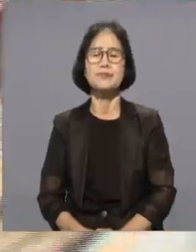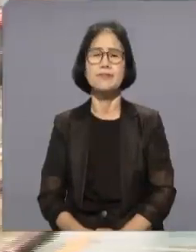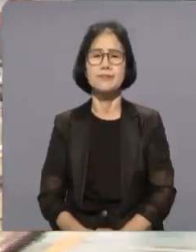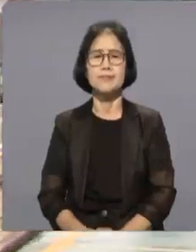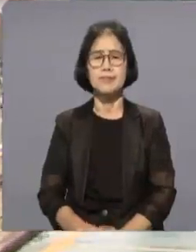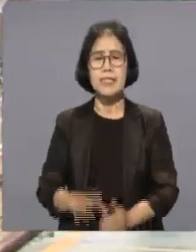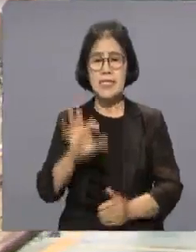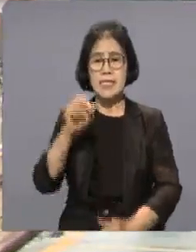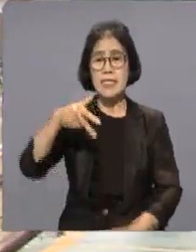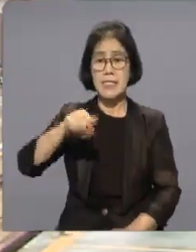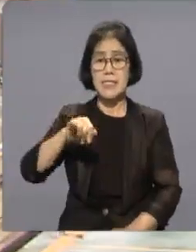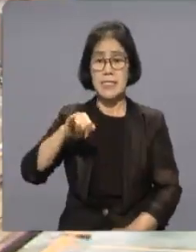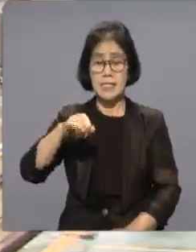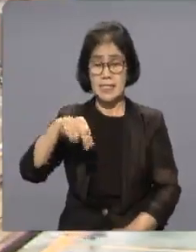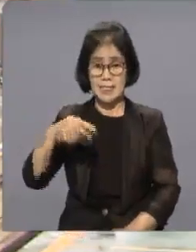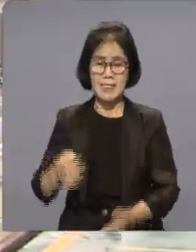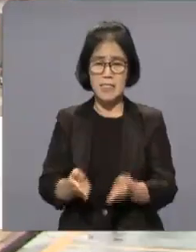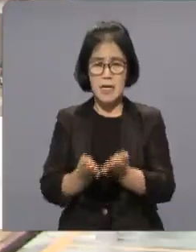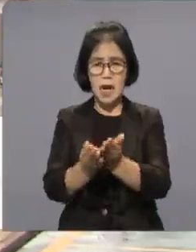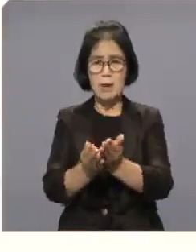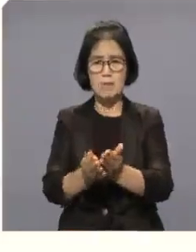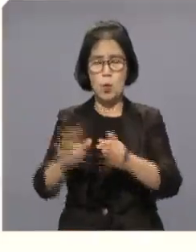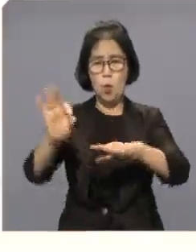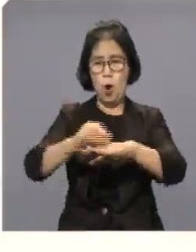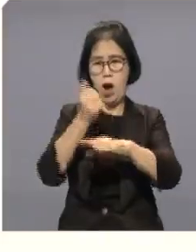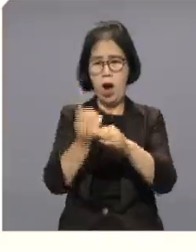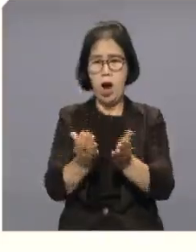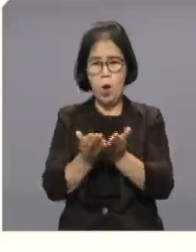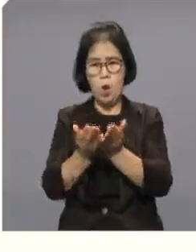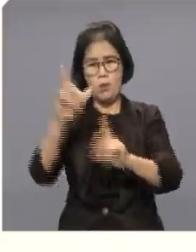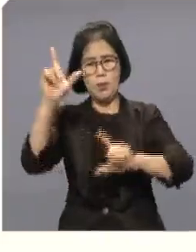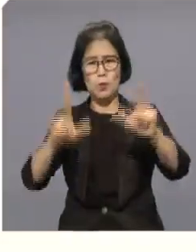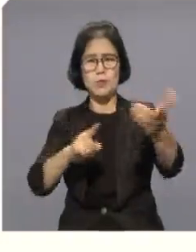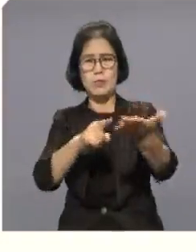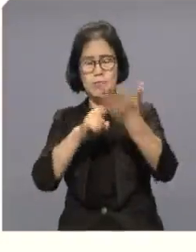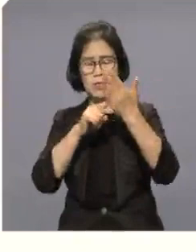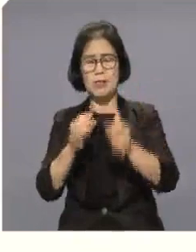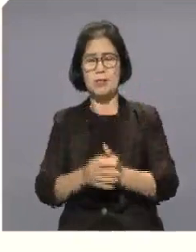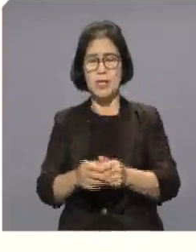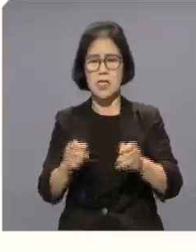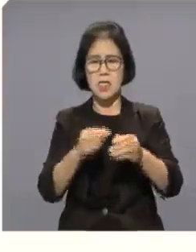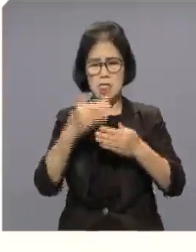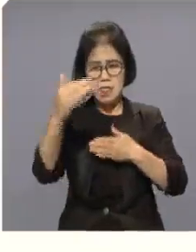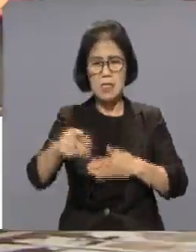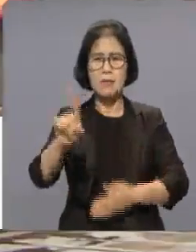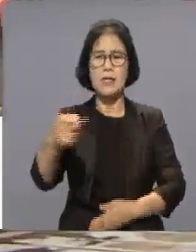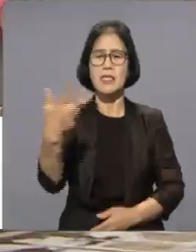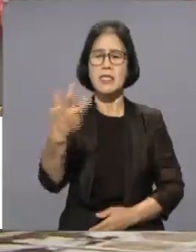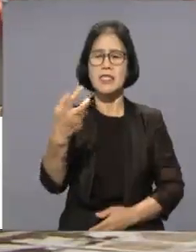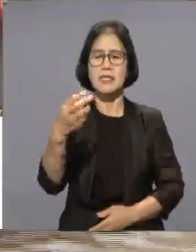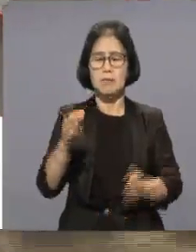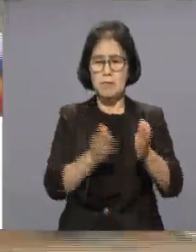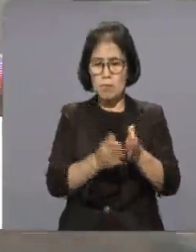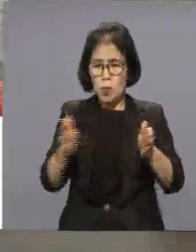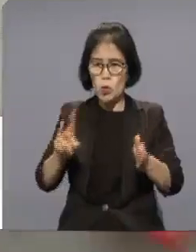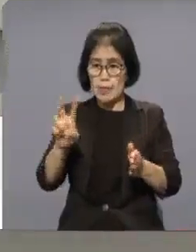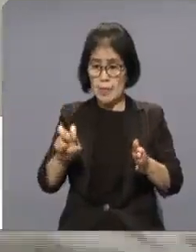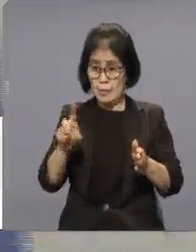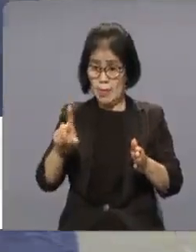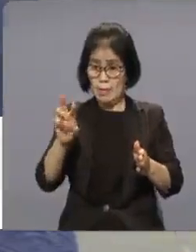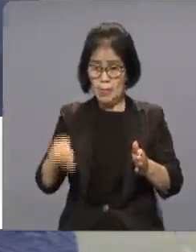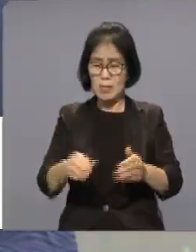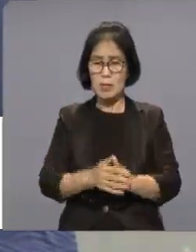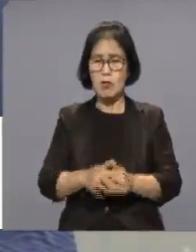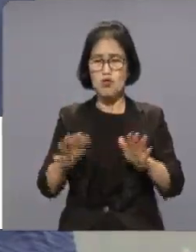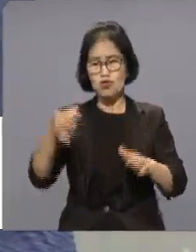차세대 이지스 구축함, 정조대왕함의 위용이 드러납니다. 길이 170m에 폭 21m,